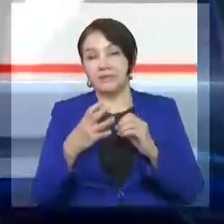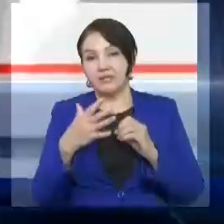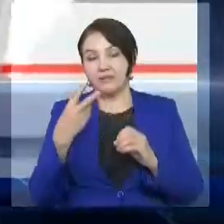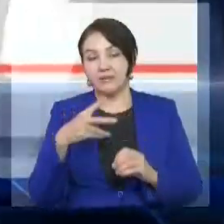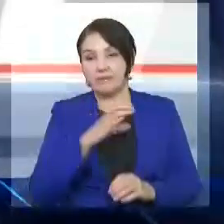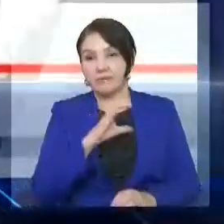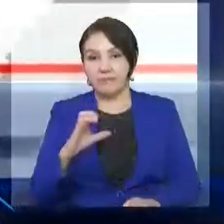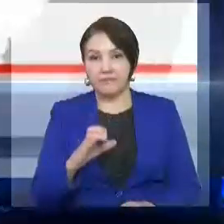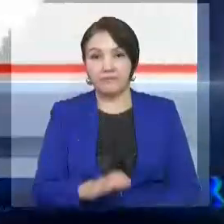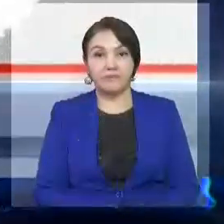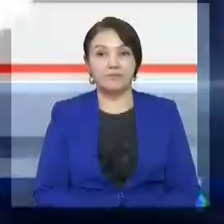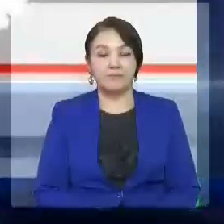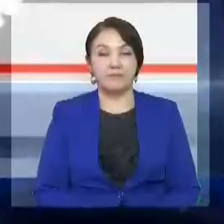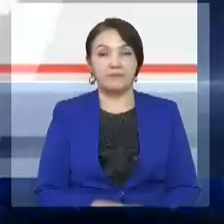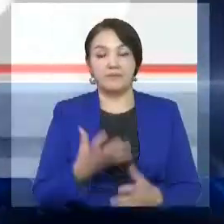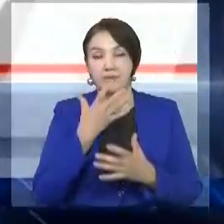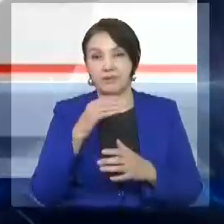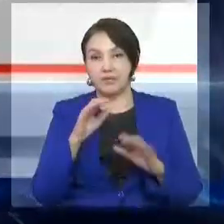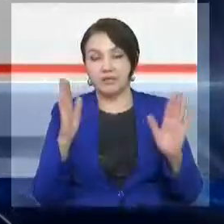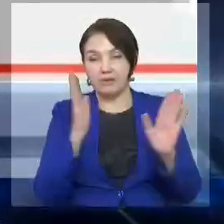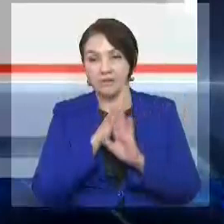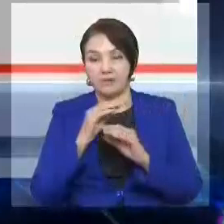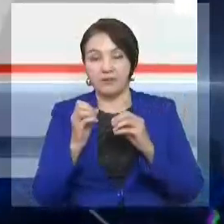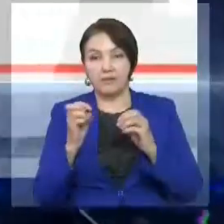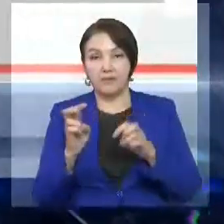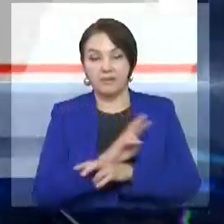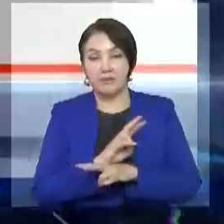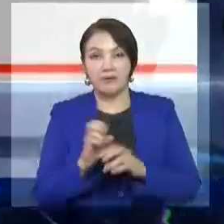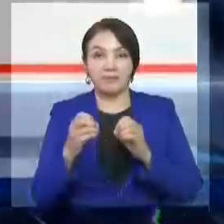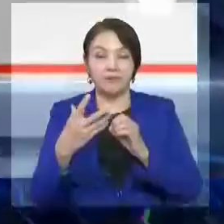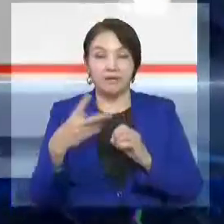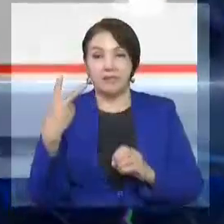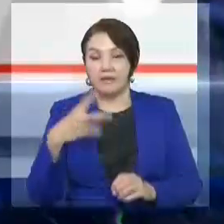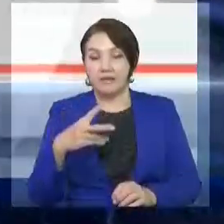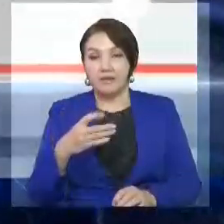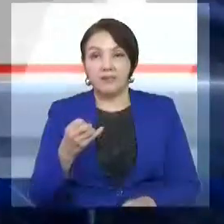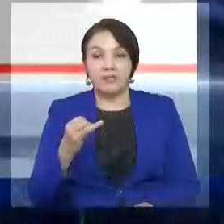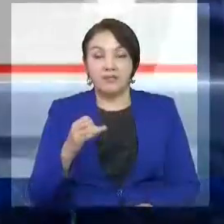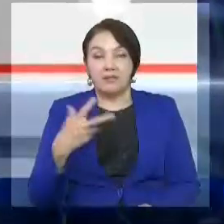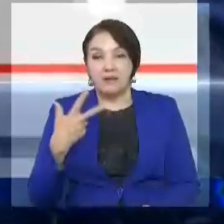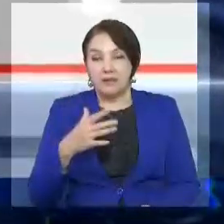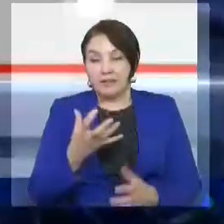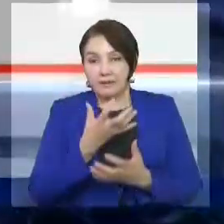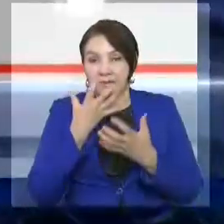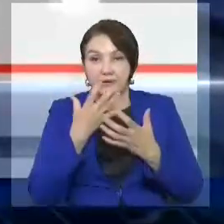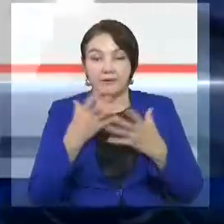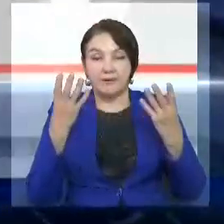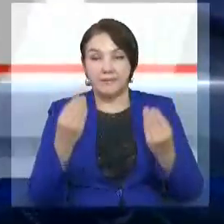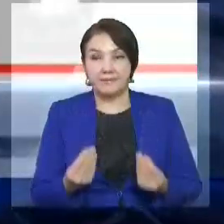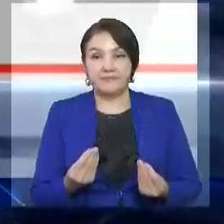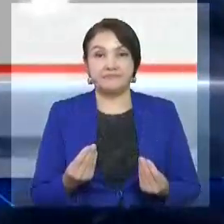15-20 метров в секунду. Температура воздуха ночью 15-20, на юге области 23 тепла, днем